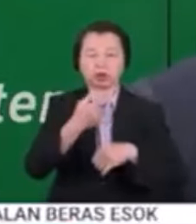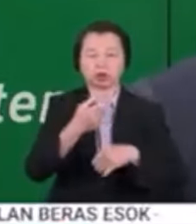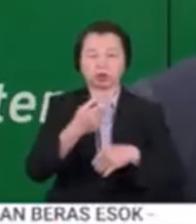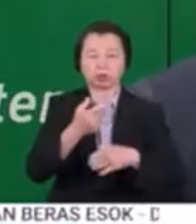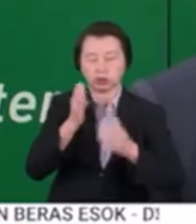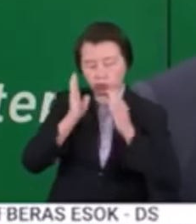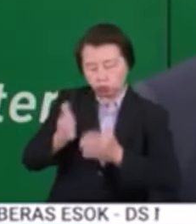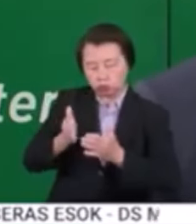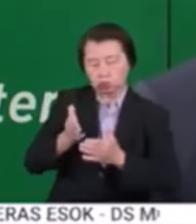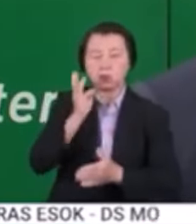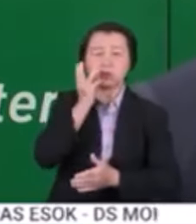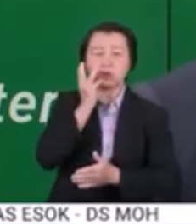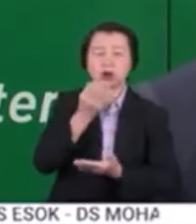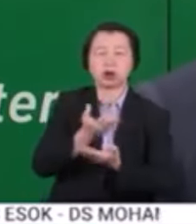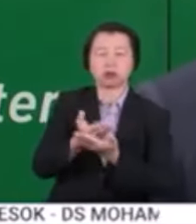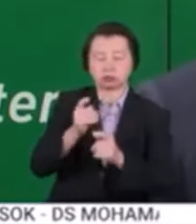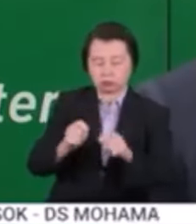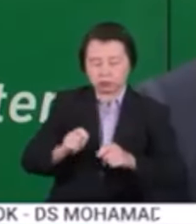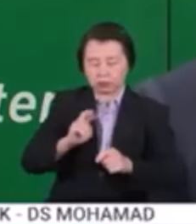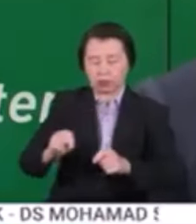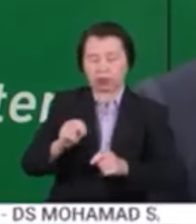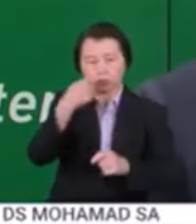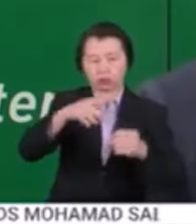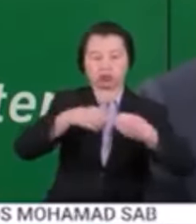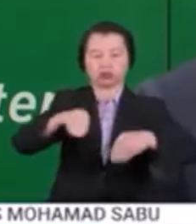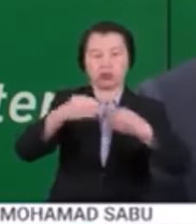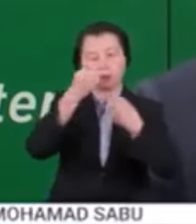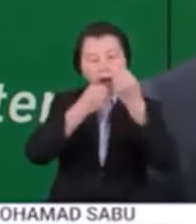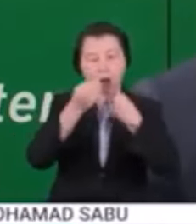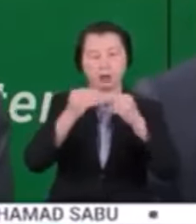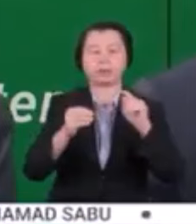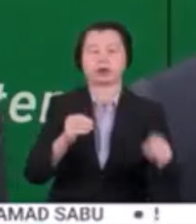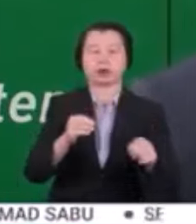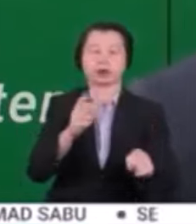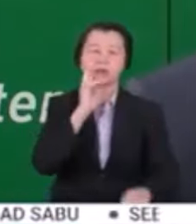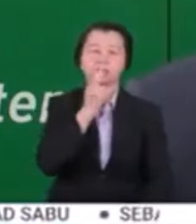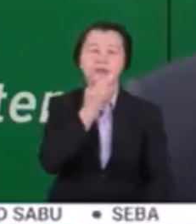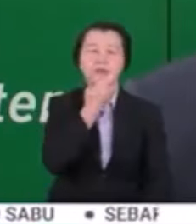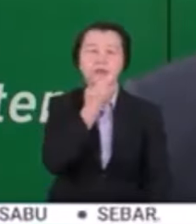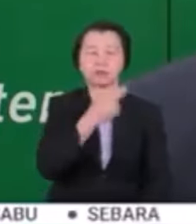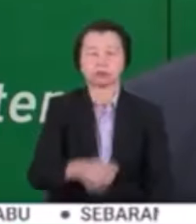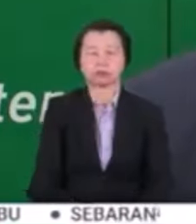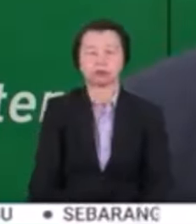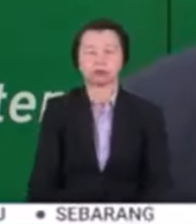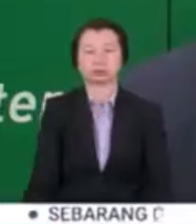beras tempatan untuk jualan makanan mereka di restoran.